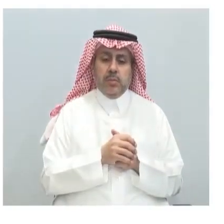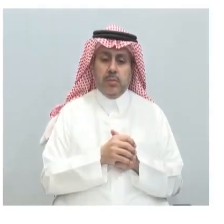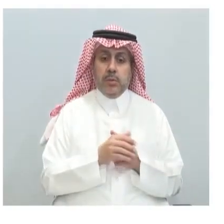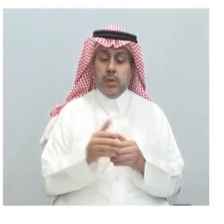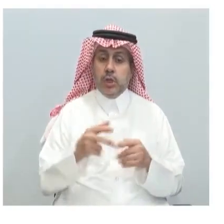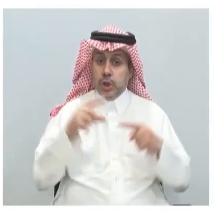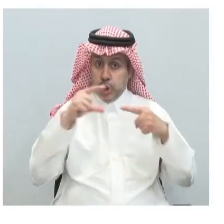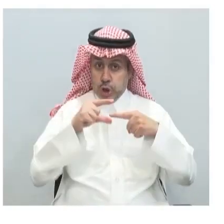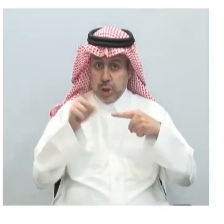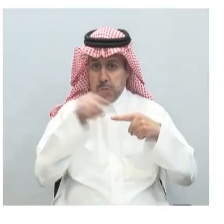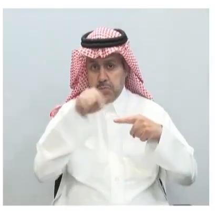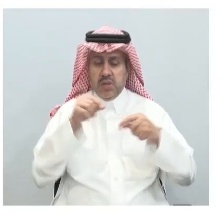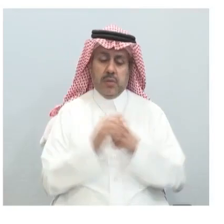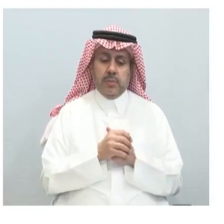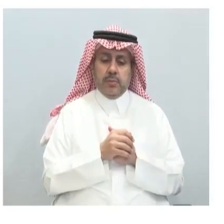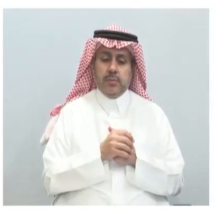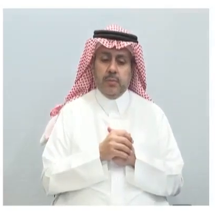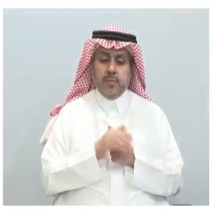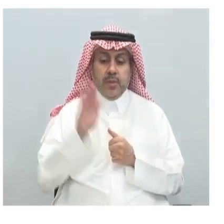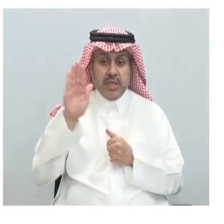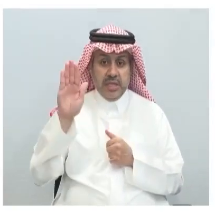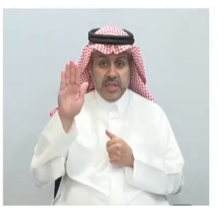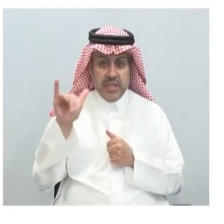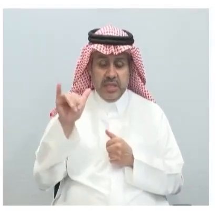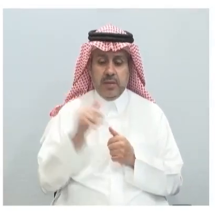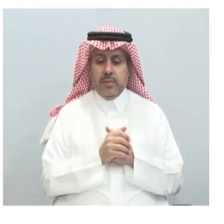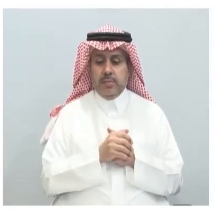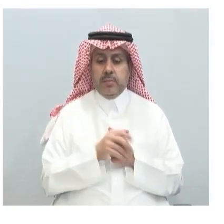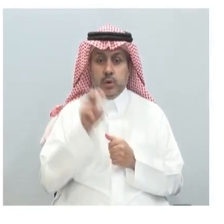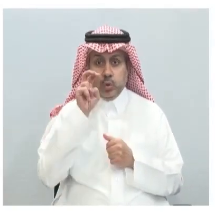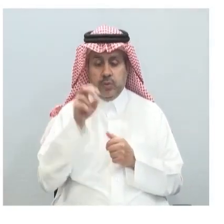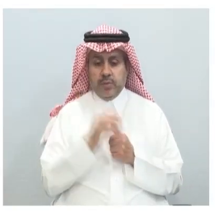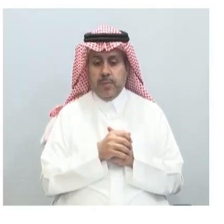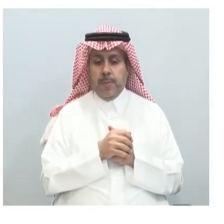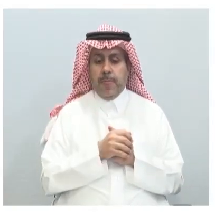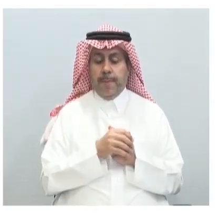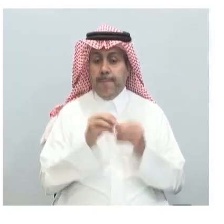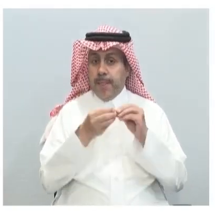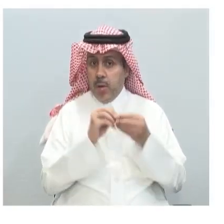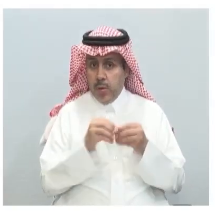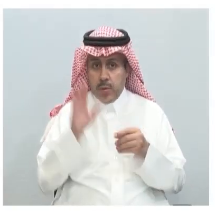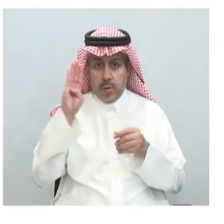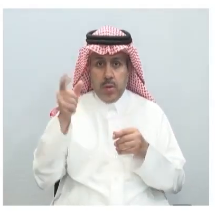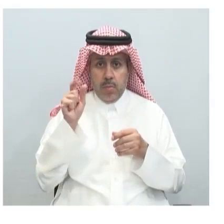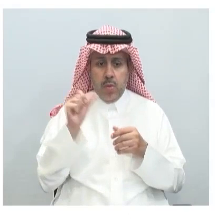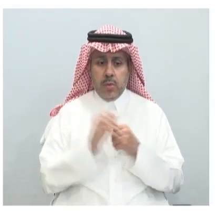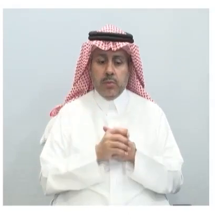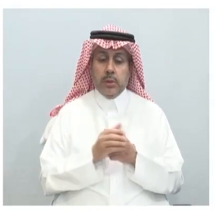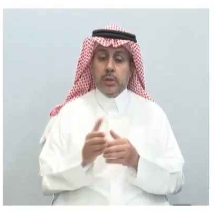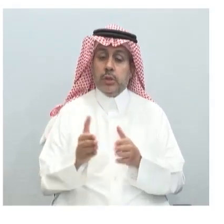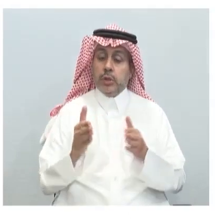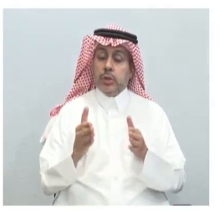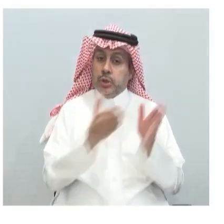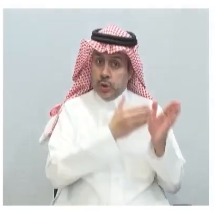صحيح لاحظ في سي لاحظ هنا قلنا ان هذا اللون هو الكربون اتجه